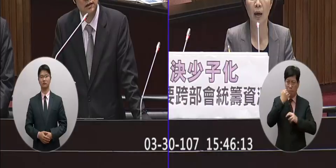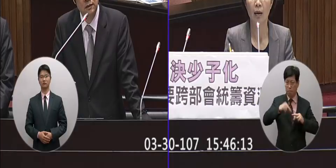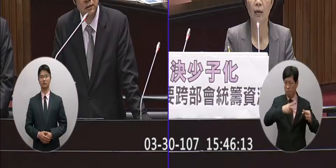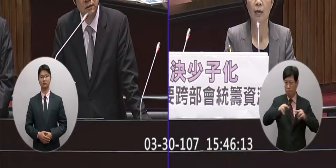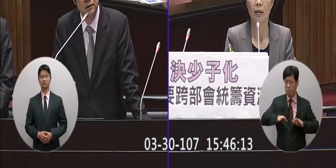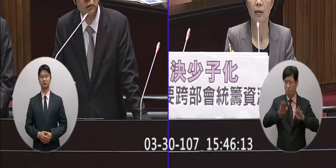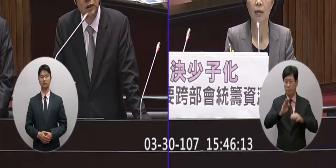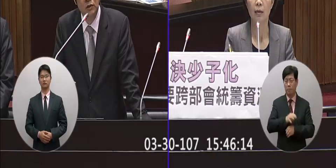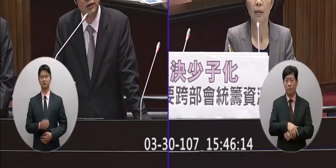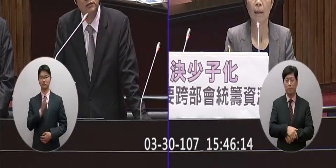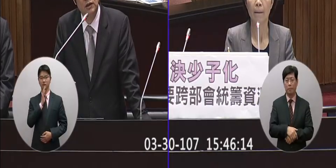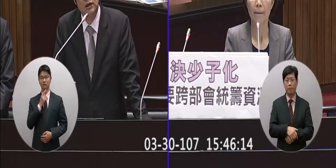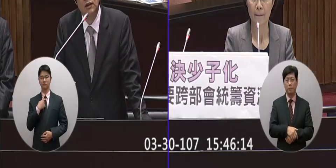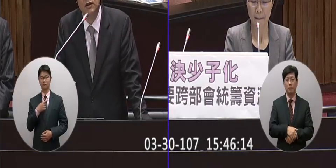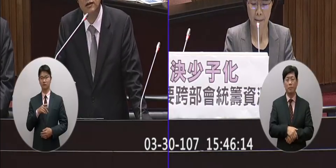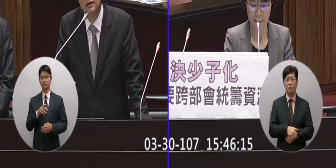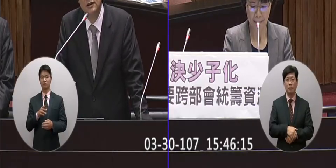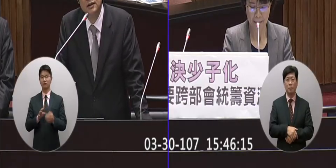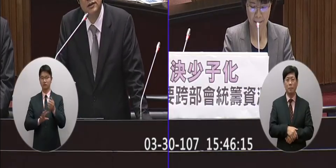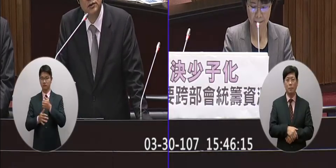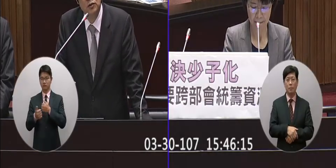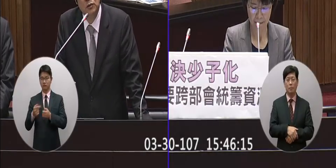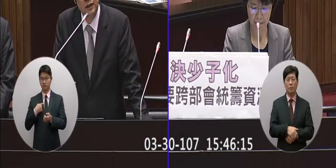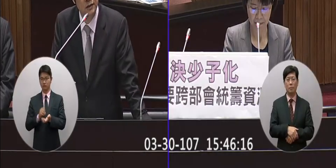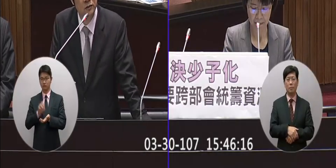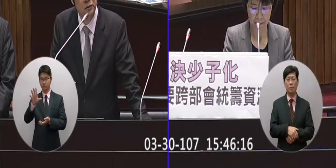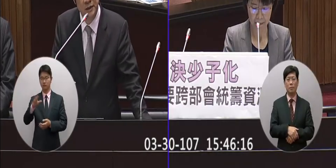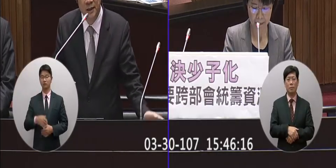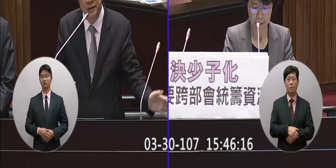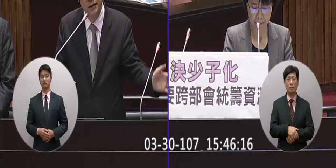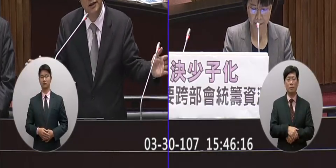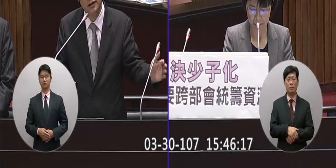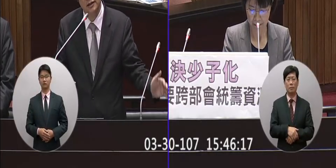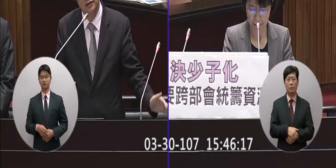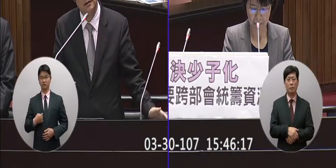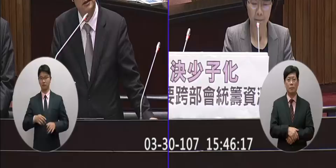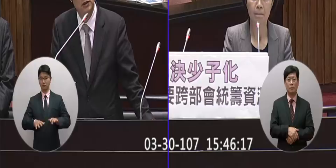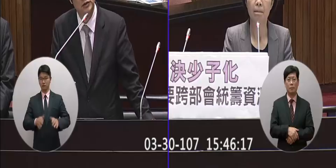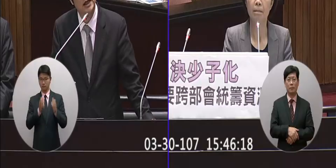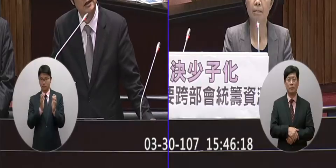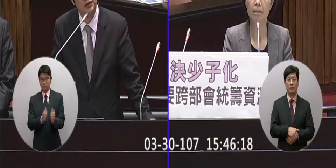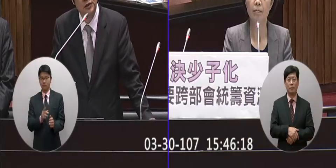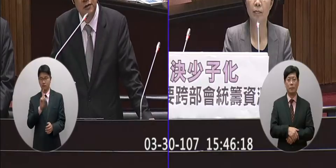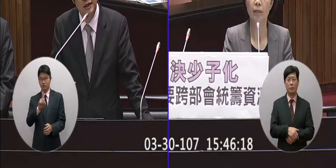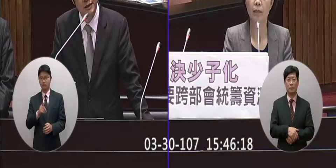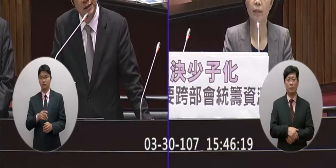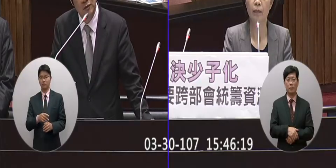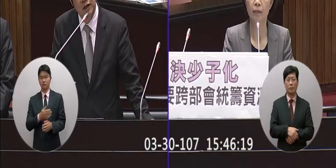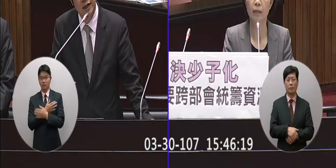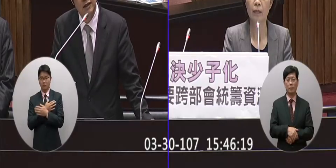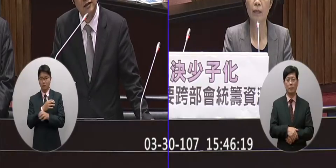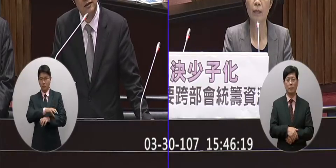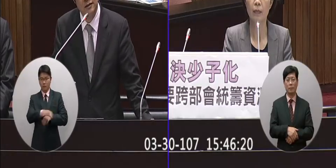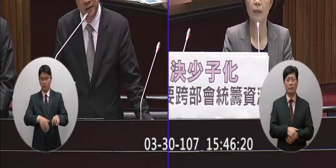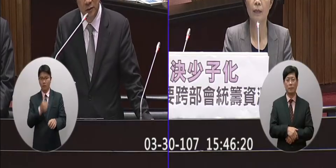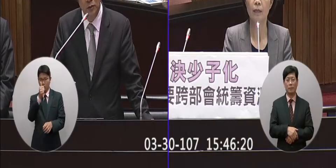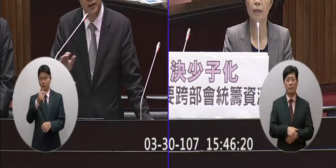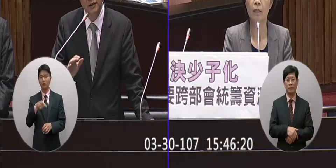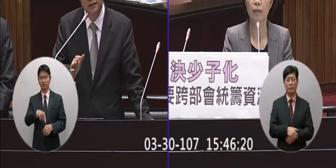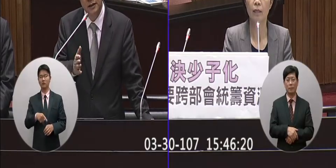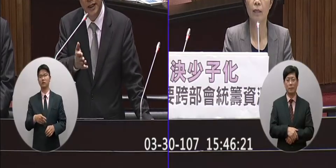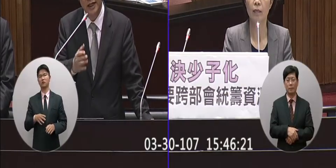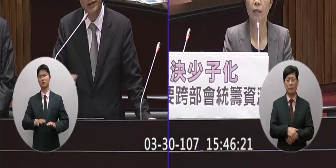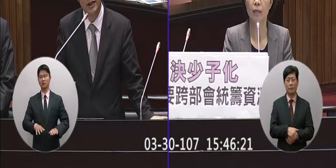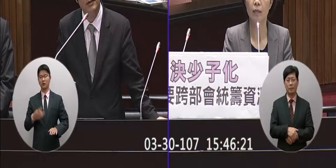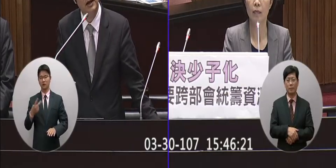好。 是我跟黄委员报告哈，就是说我们除了建置一个友善的育儿环境以外其实